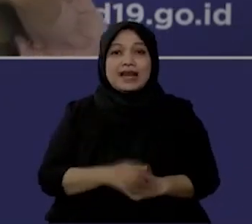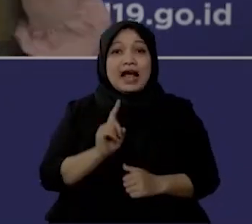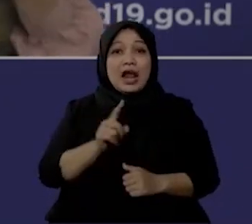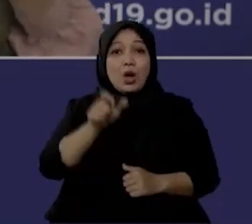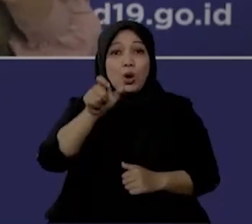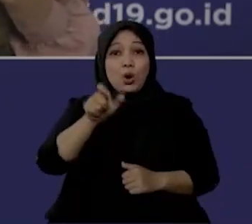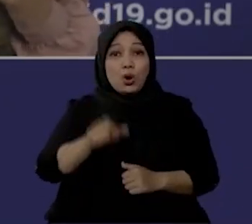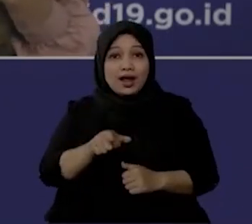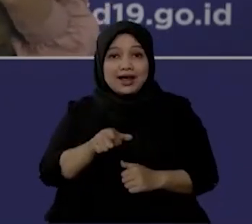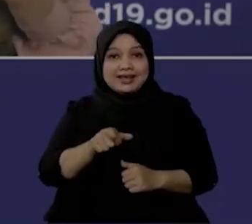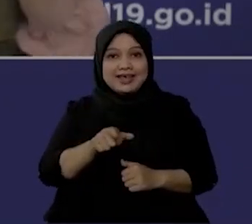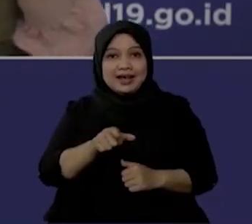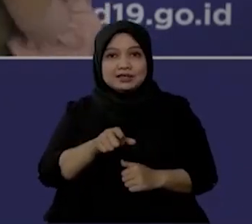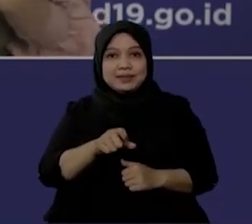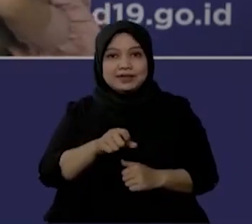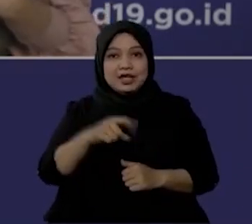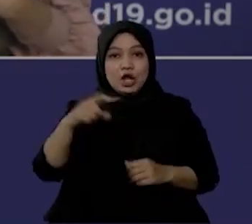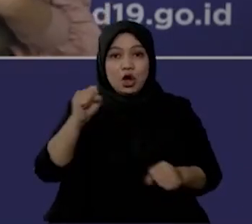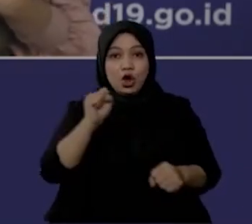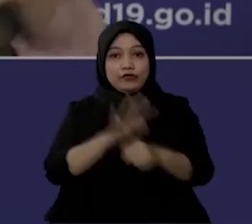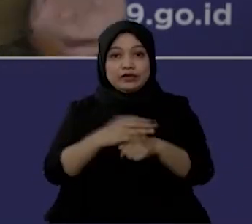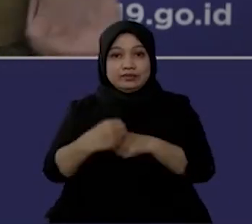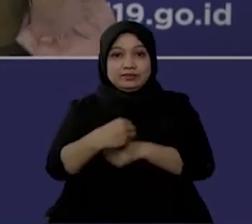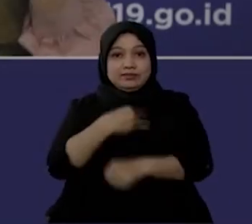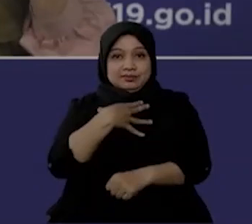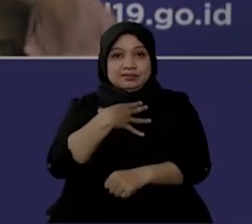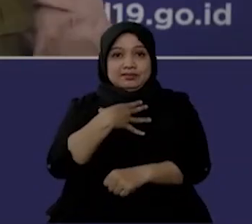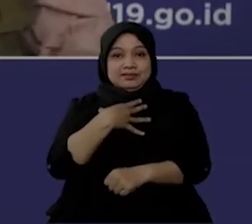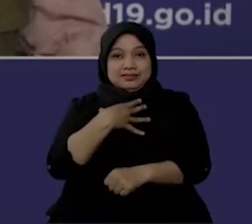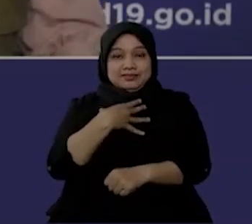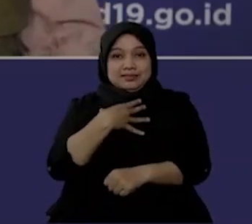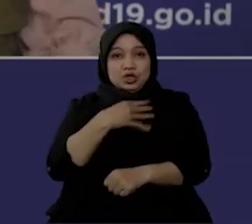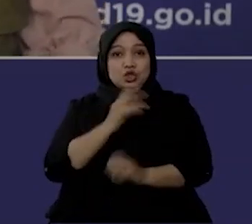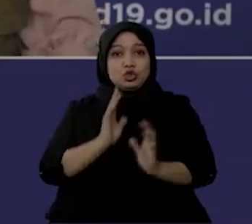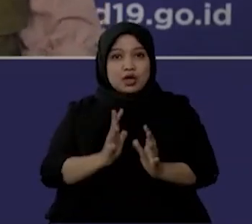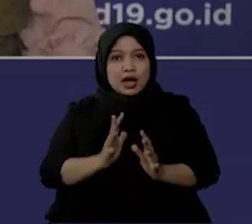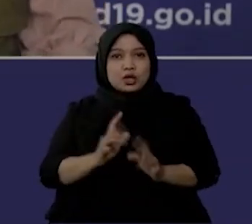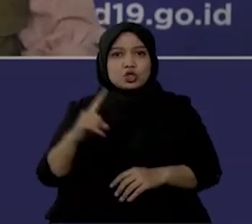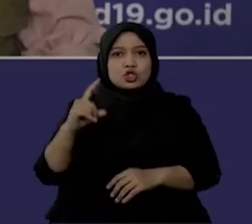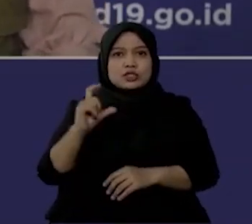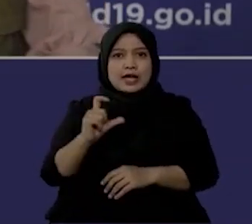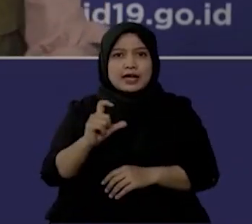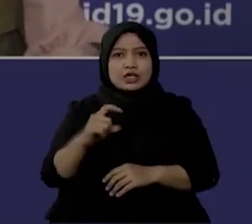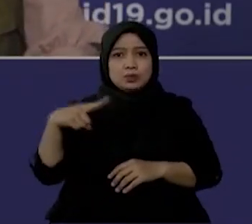sakit nih yang membawa si COVID ini supaya tidak bermutasi atau bagaimana Prof?